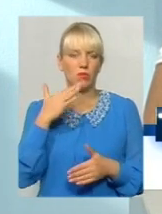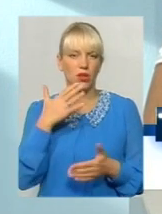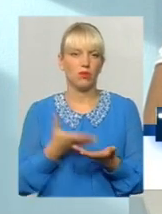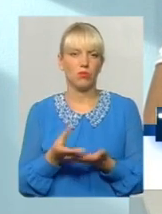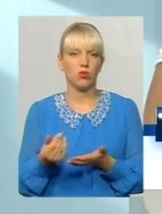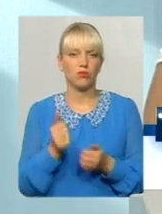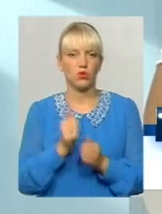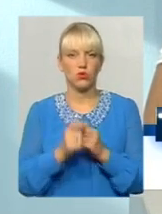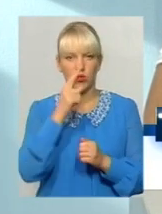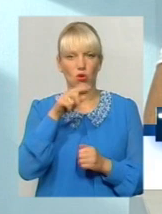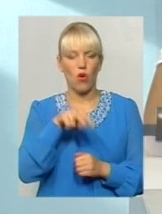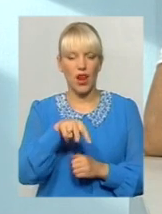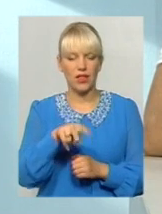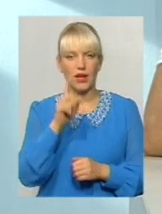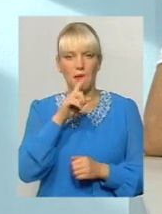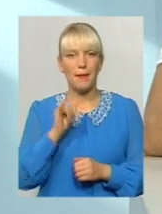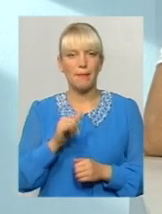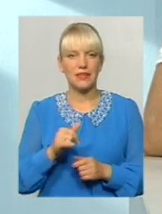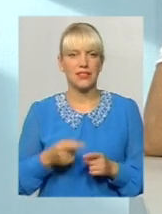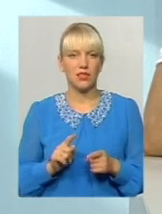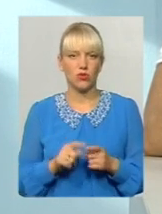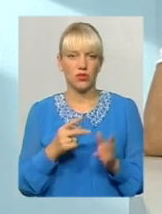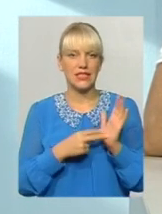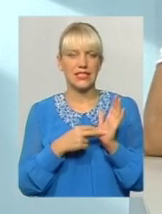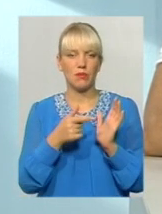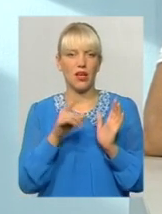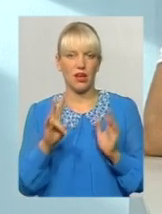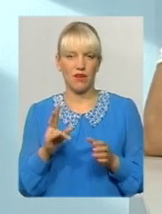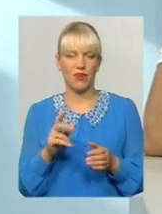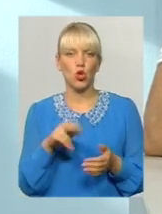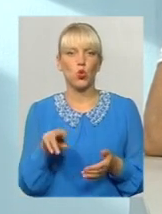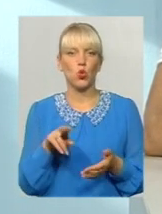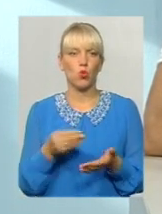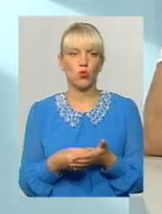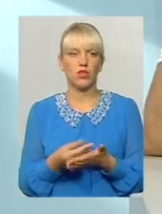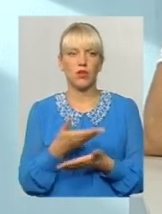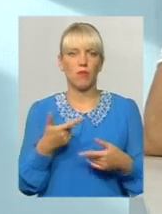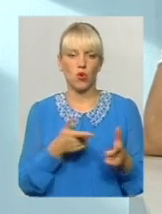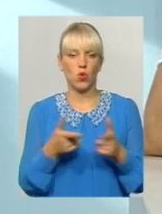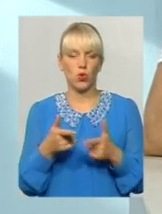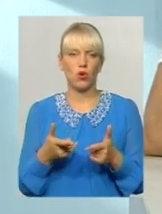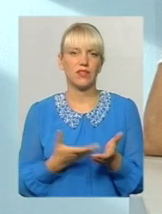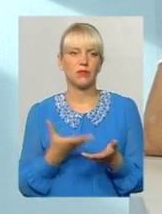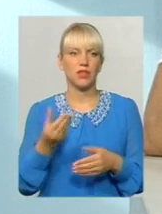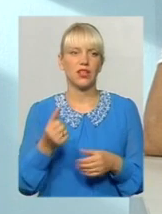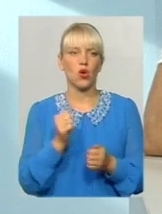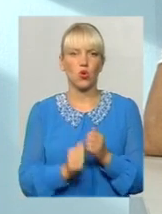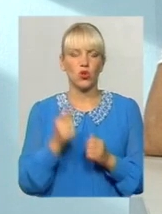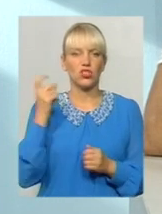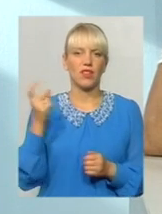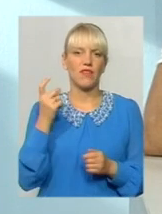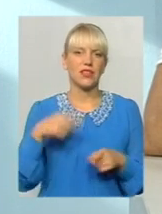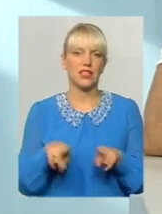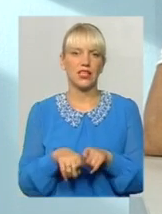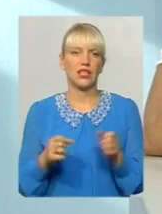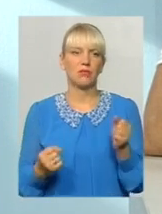десь приблизно до бюджету. І ми готові сплатити, кожен власник таких, такого транспортного засобу,